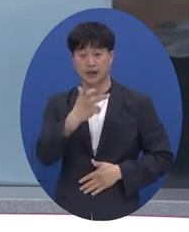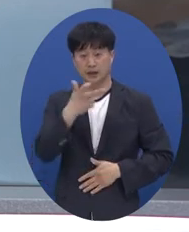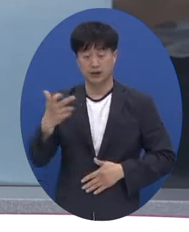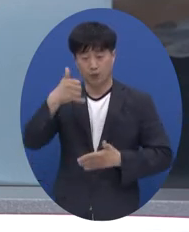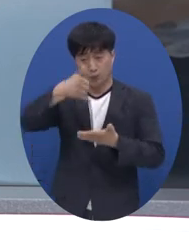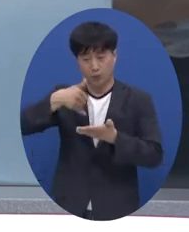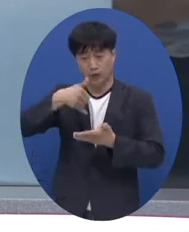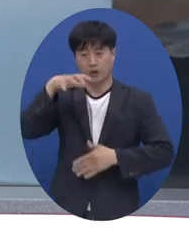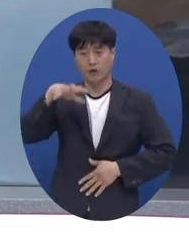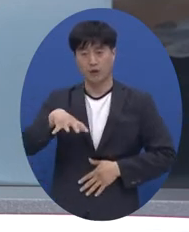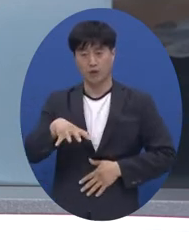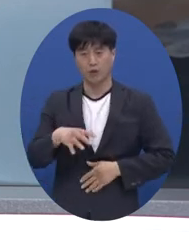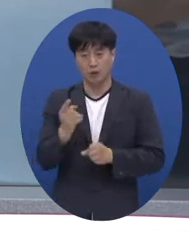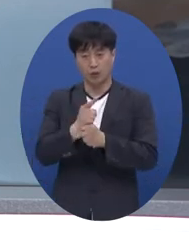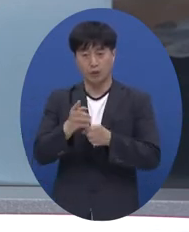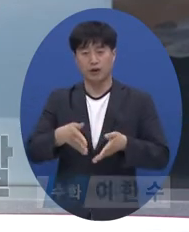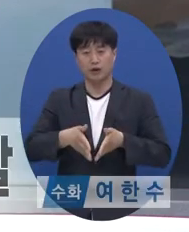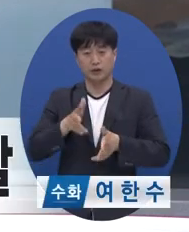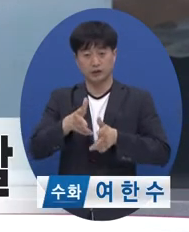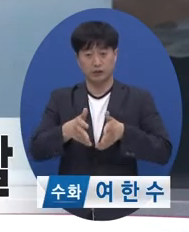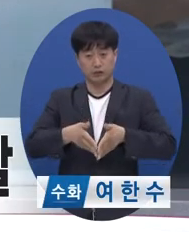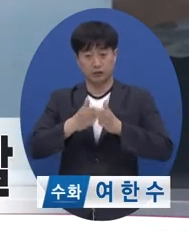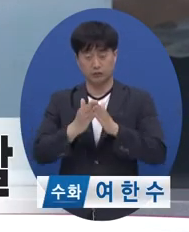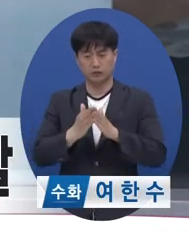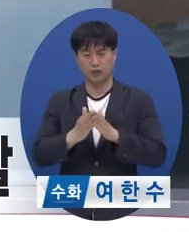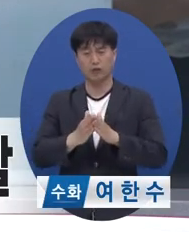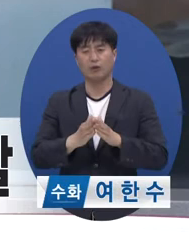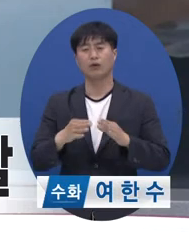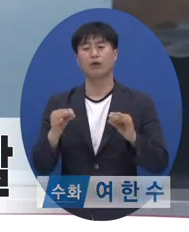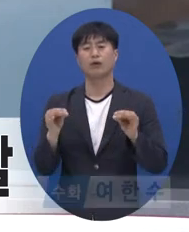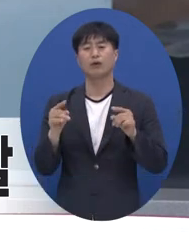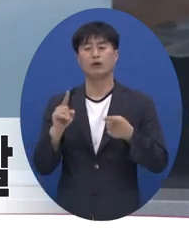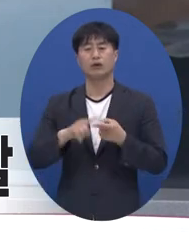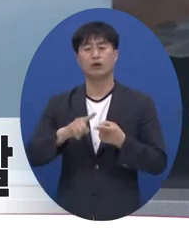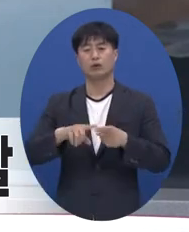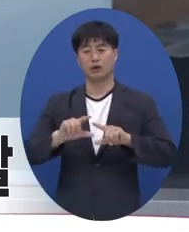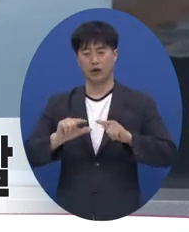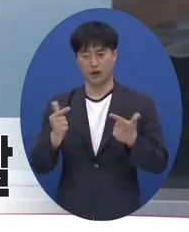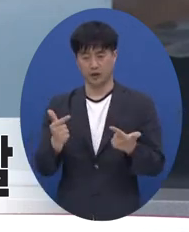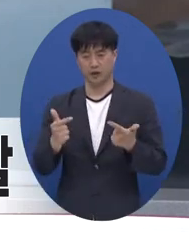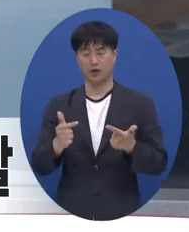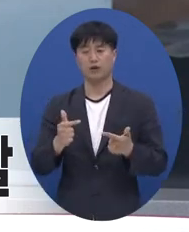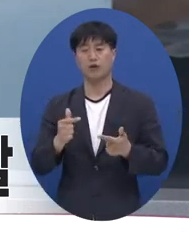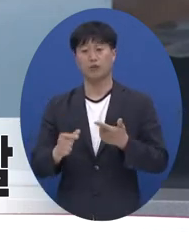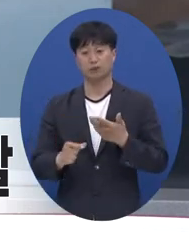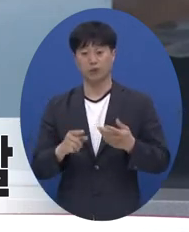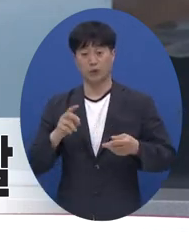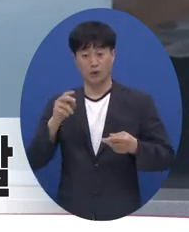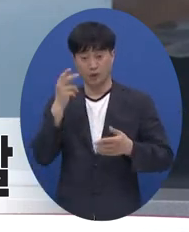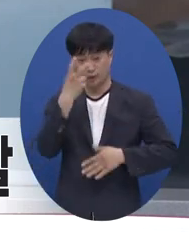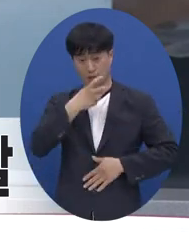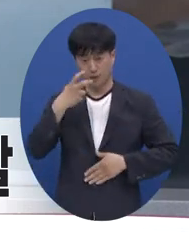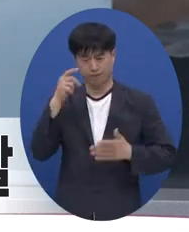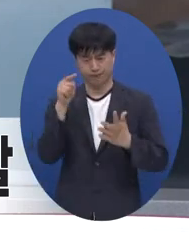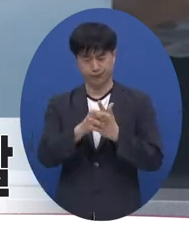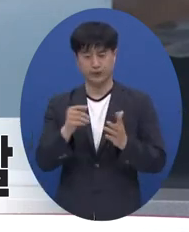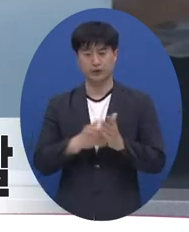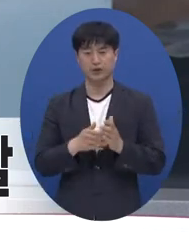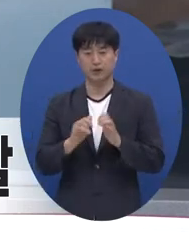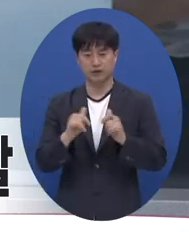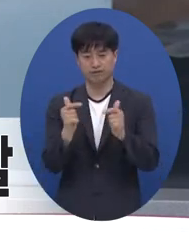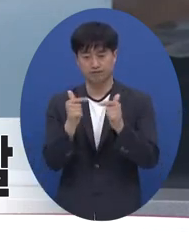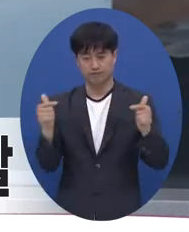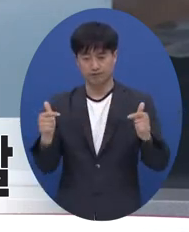대형 공사 현장에서 소방시설 공사를 적법하지 않게 진행한 업체들이 적발됐습니다. 경기도는 인력을 증원해